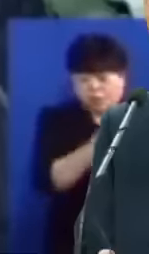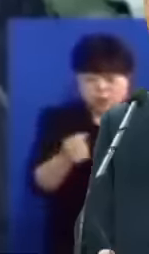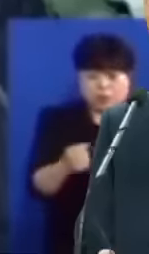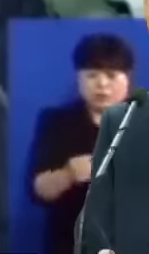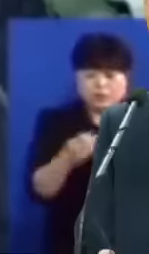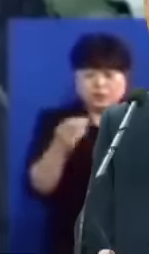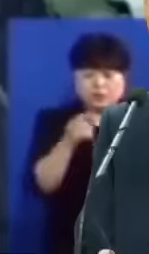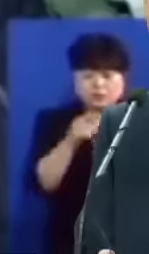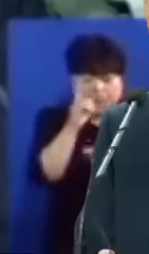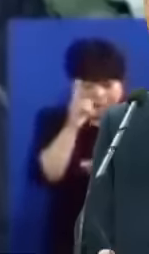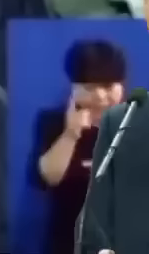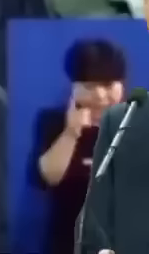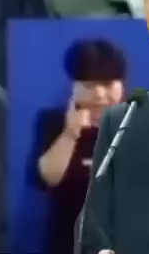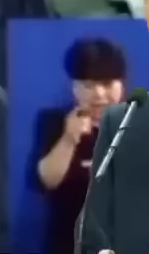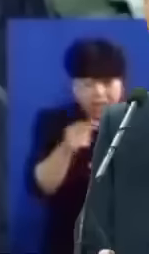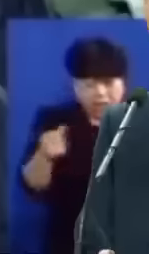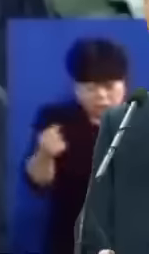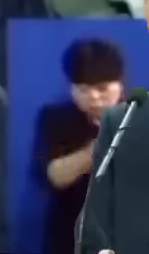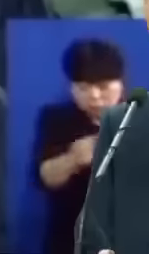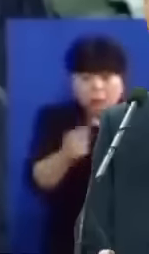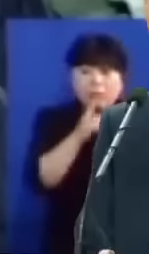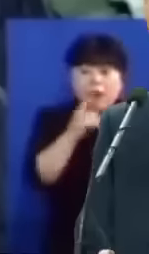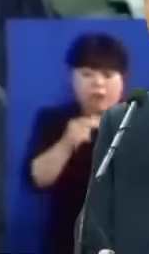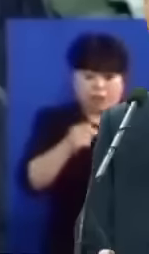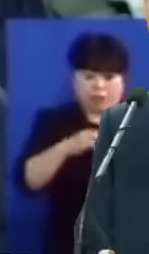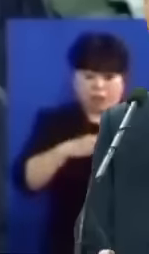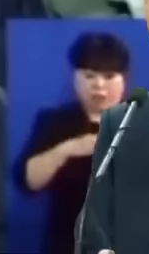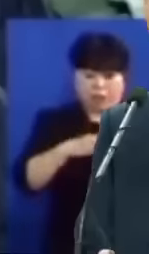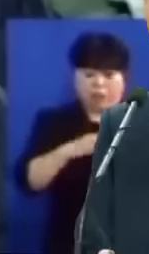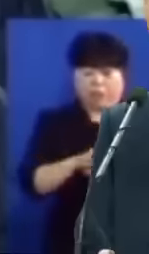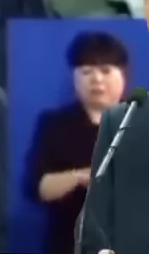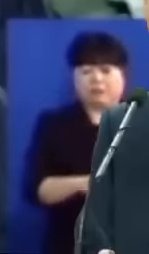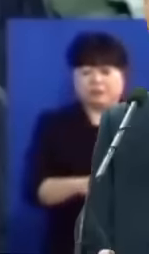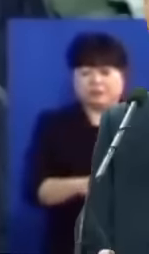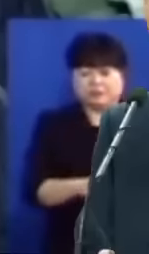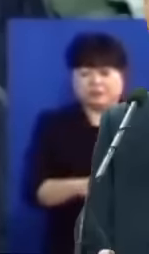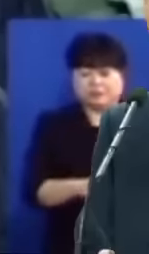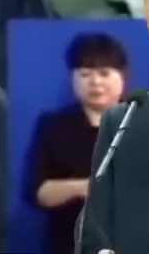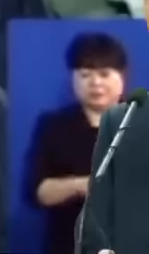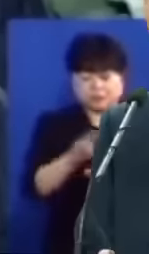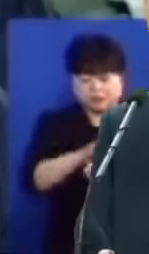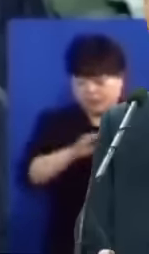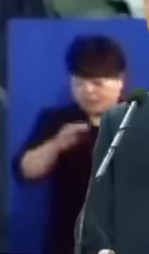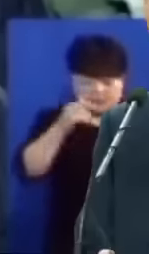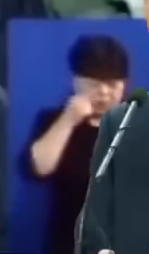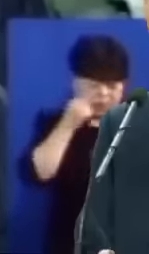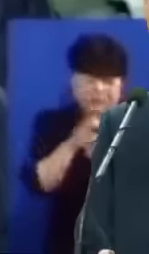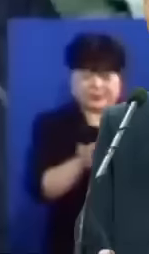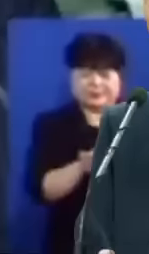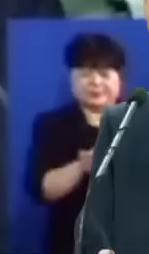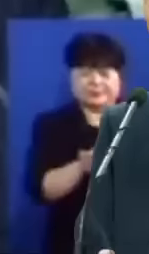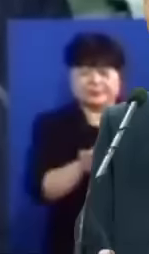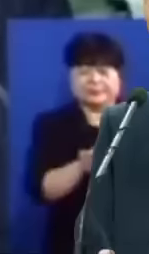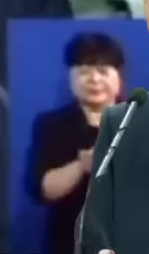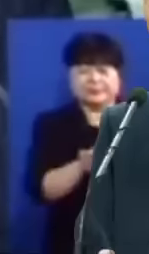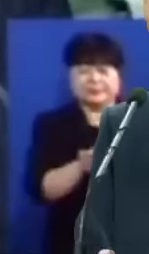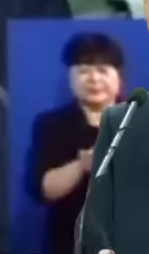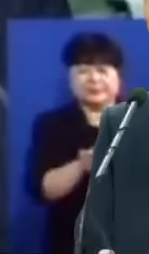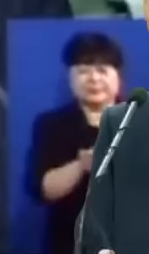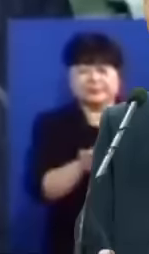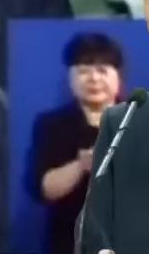세 사람 중에 한 사람은 주먹질한다니까 그래가지고서는 절대로 문제가 해결되지 않습니다.